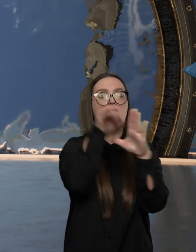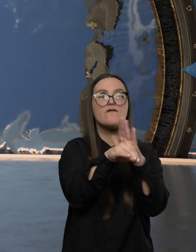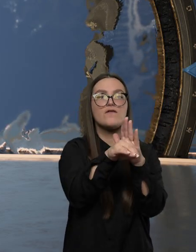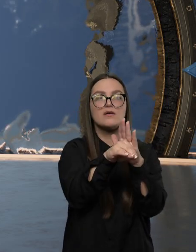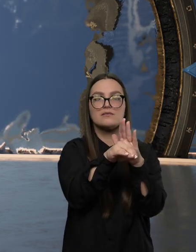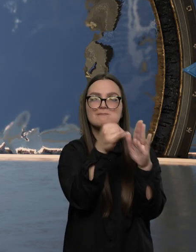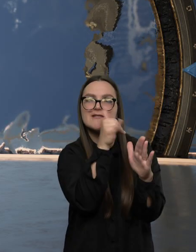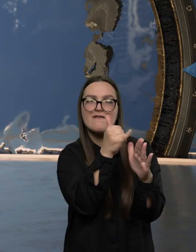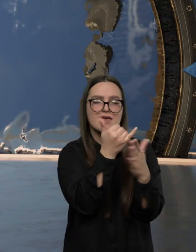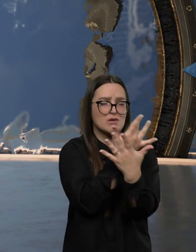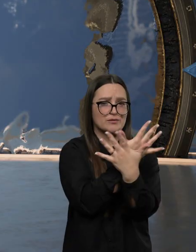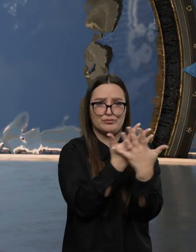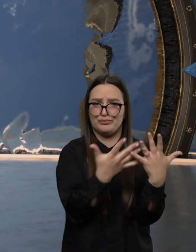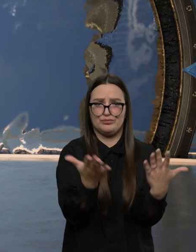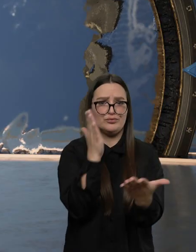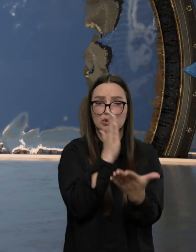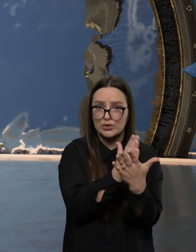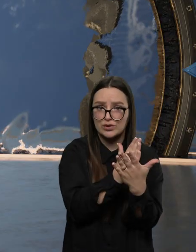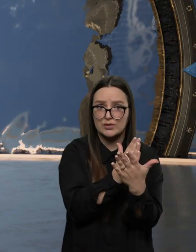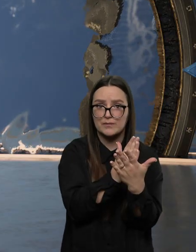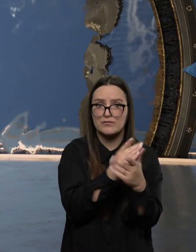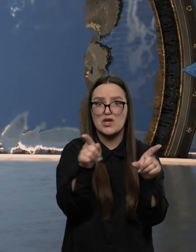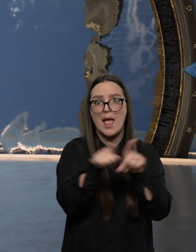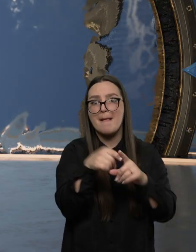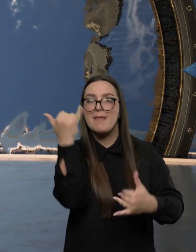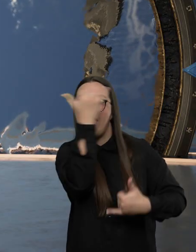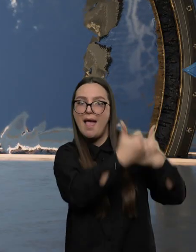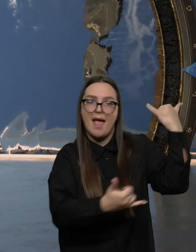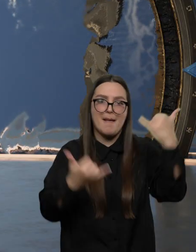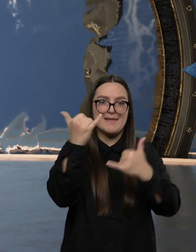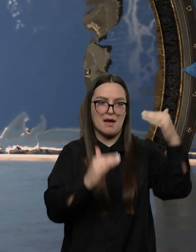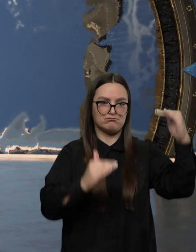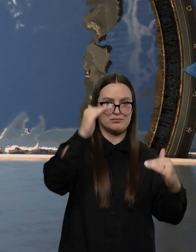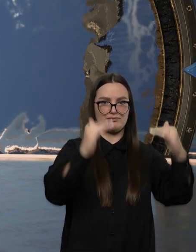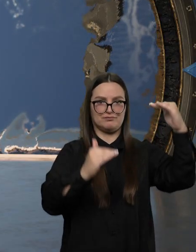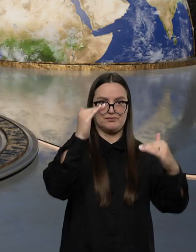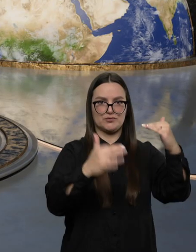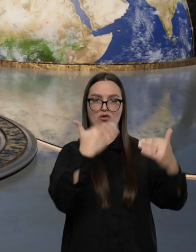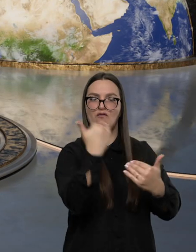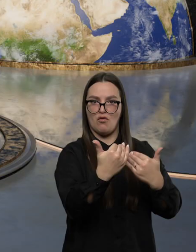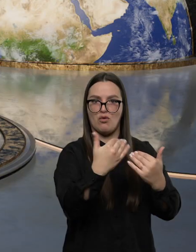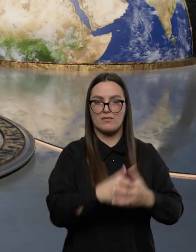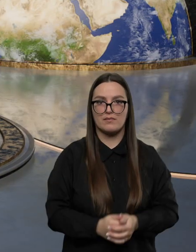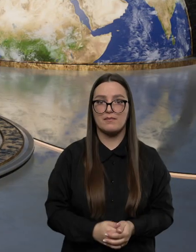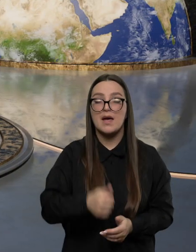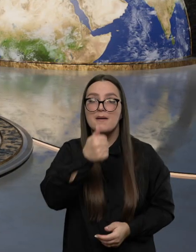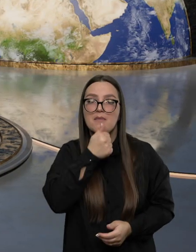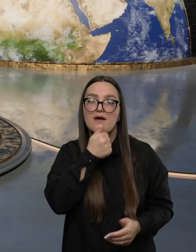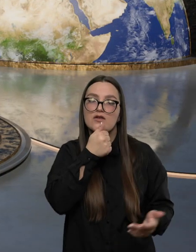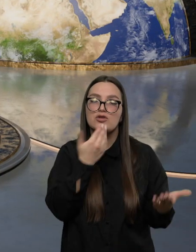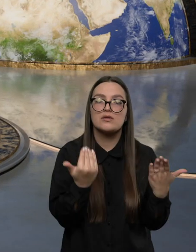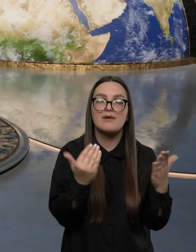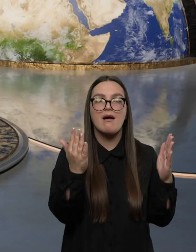sudėtis. Tai ta pekuliarioji lyg būtų, sakyčiau, cheminės anomalijos požymiai. Tai yra,